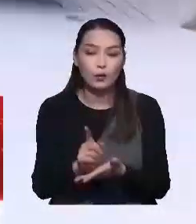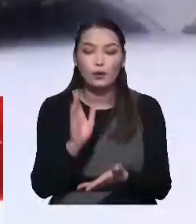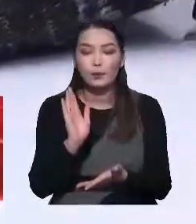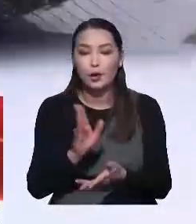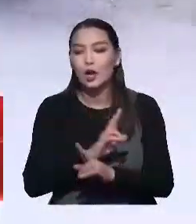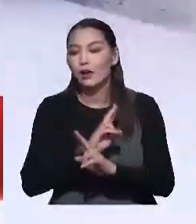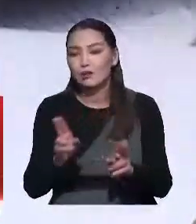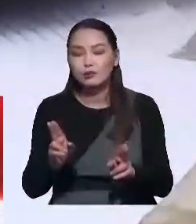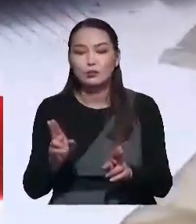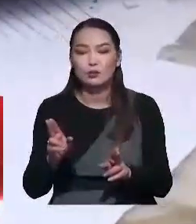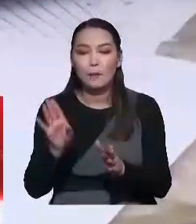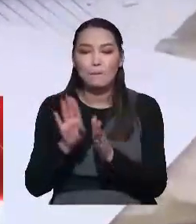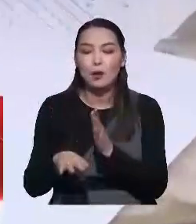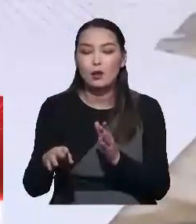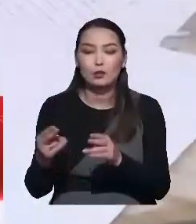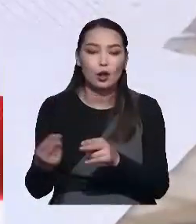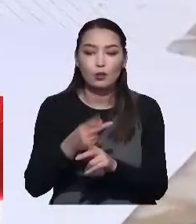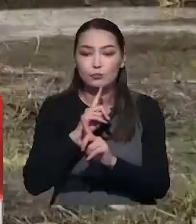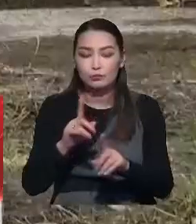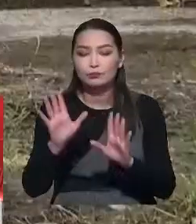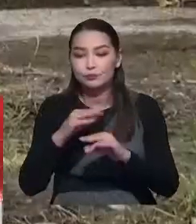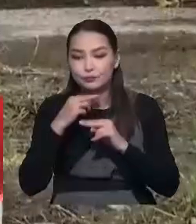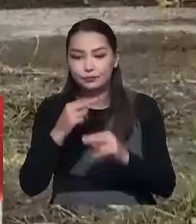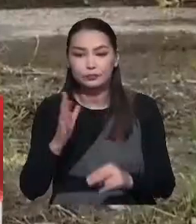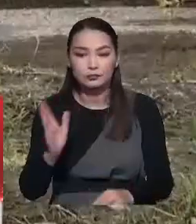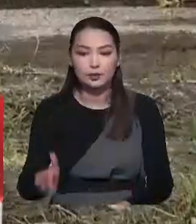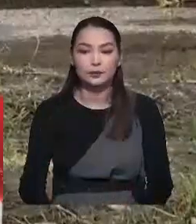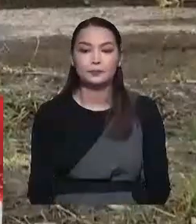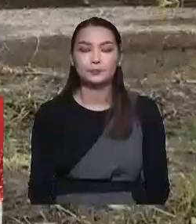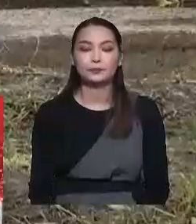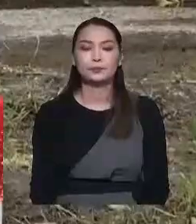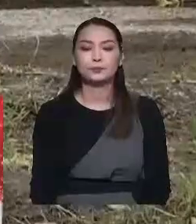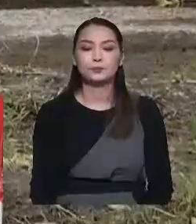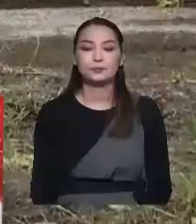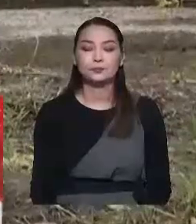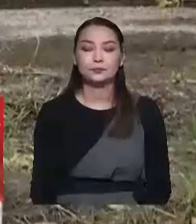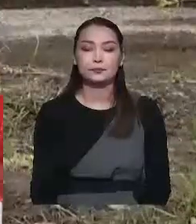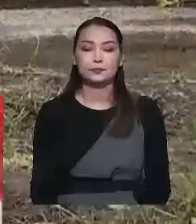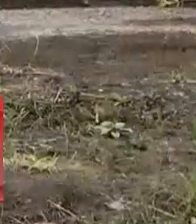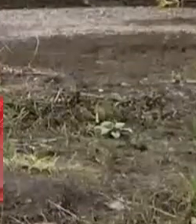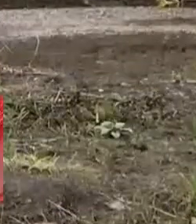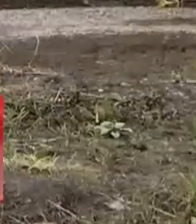Ешкім назардан тыс қалмайды. Аружан Задабек, Самат Орынбаев, Астана Таймс.